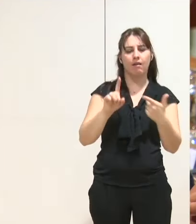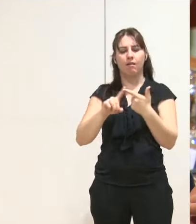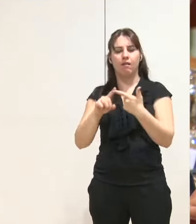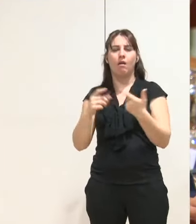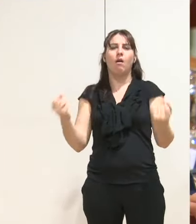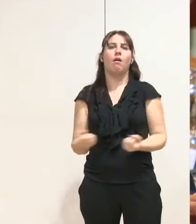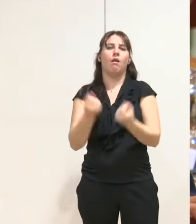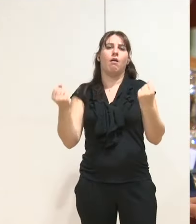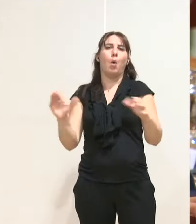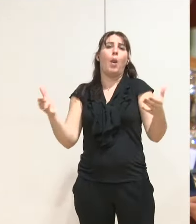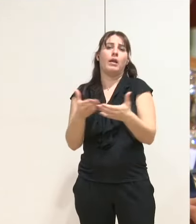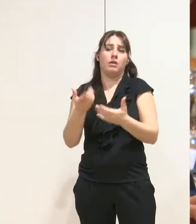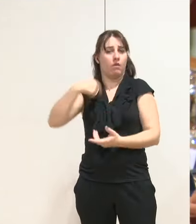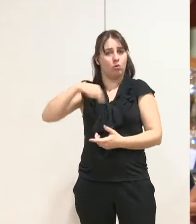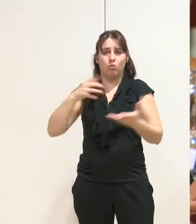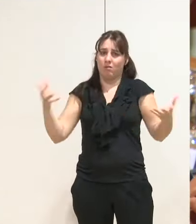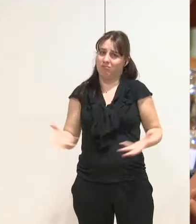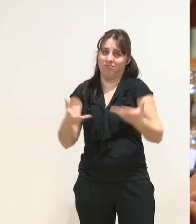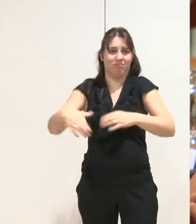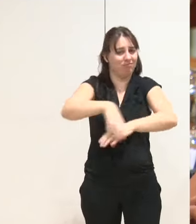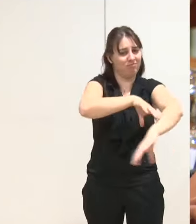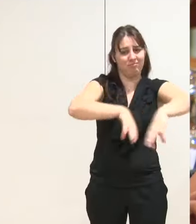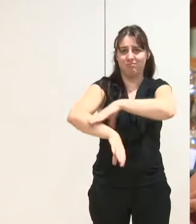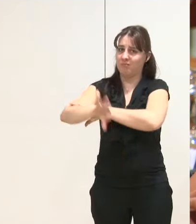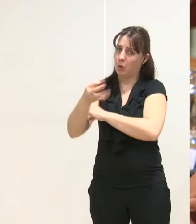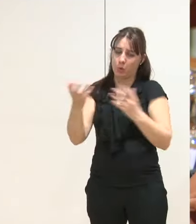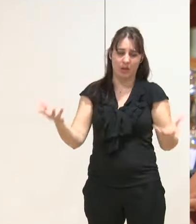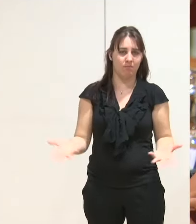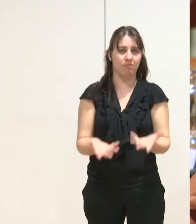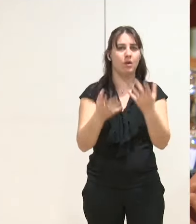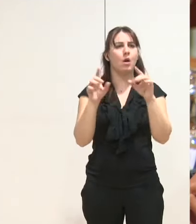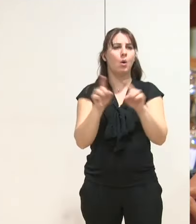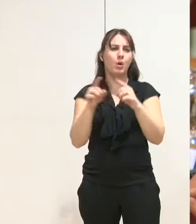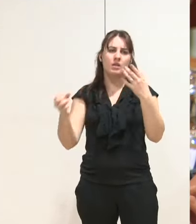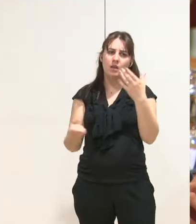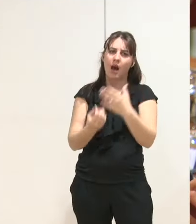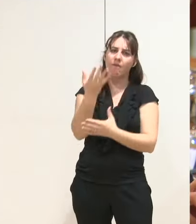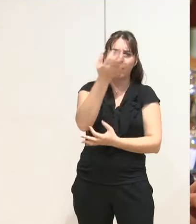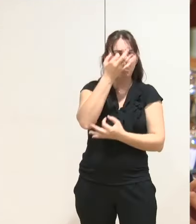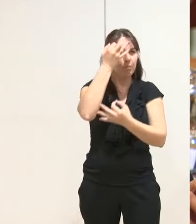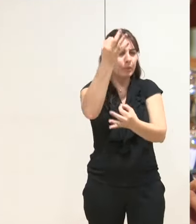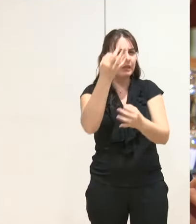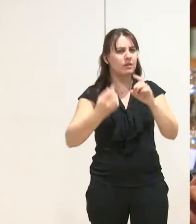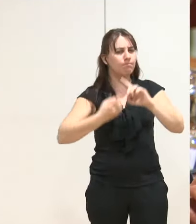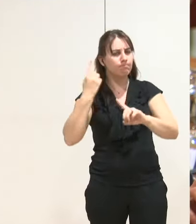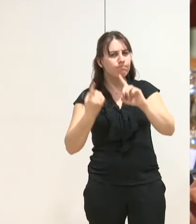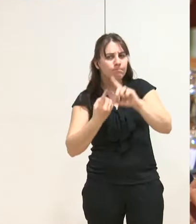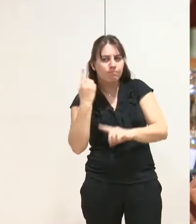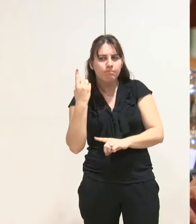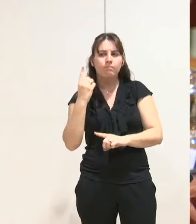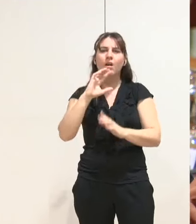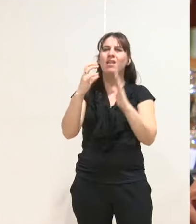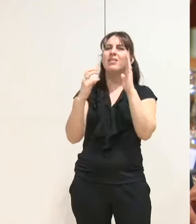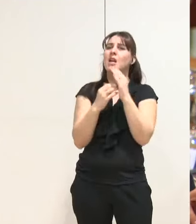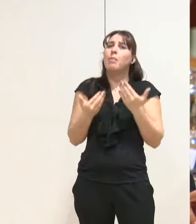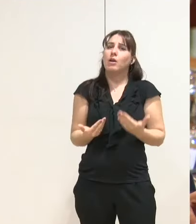nous les portons également fortement et je voudrais juste souligner un point pour donner tout son sens à la à la délibération